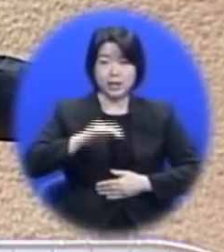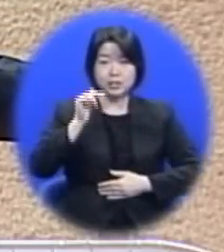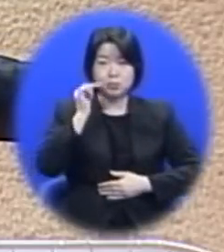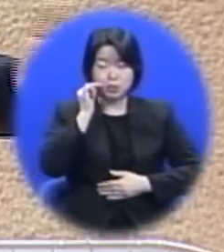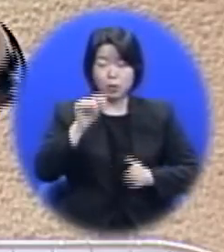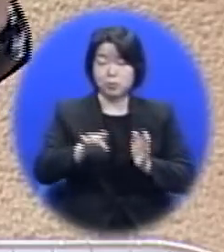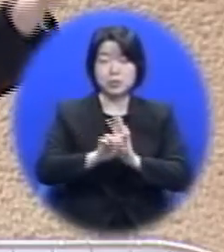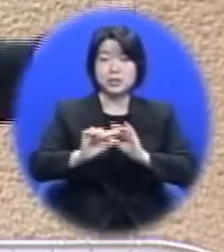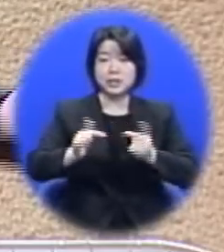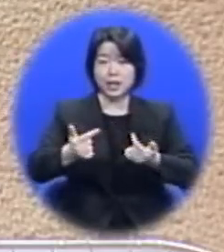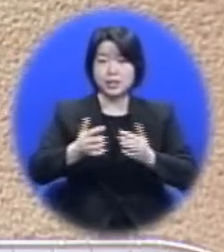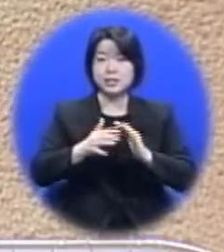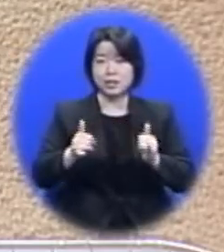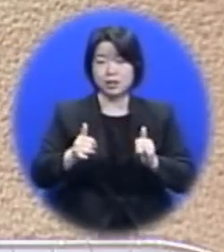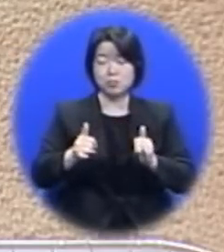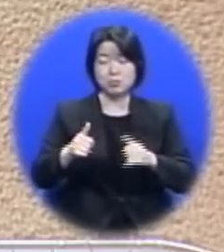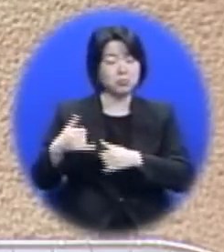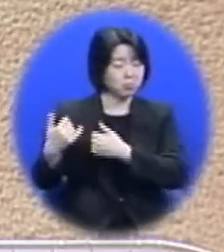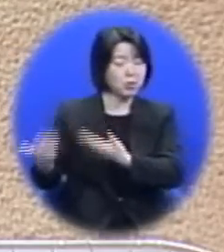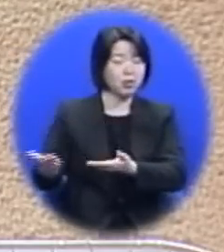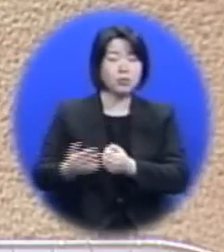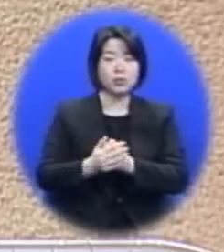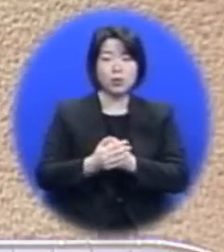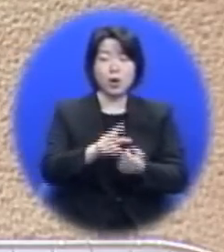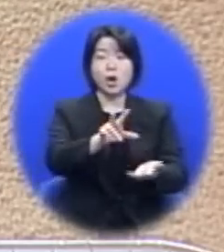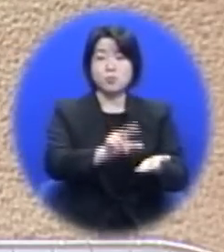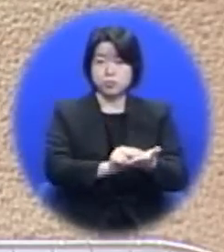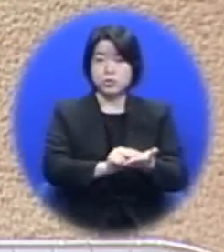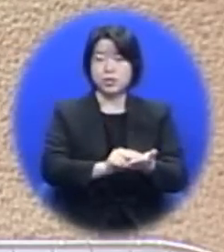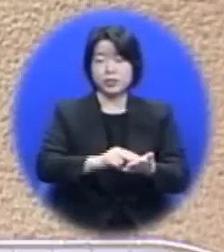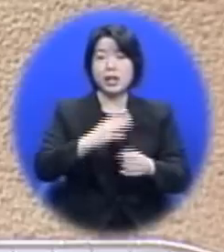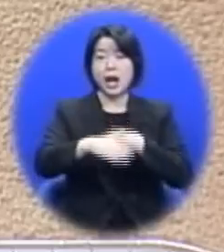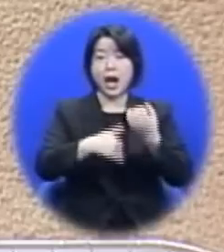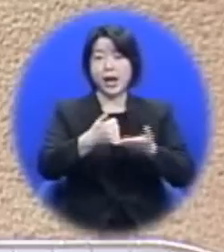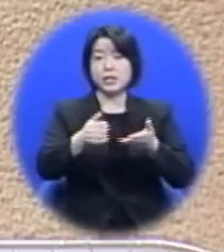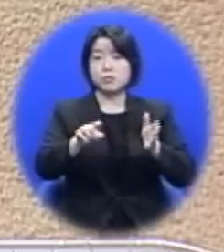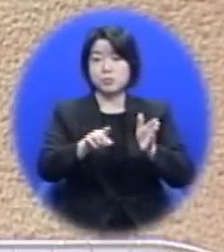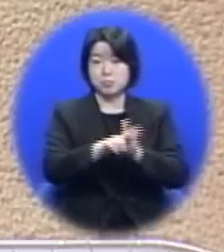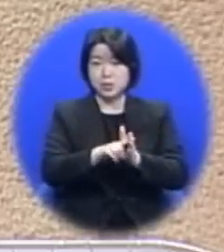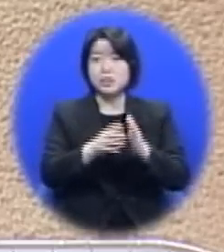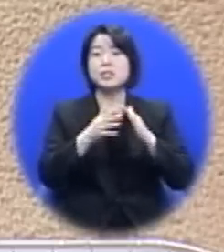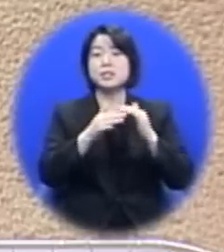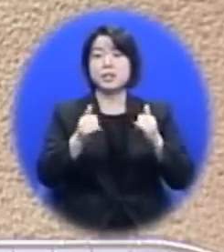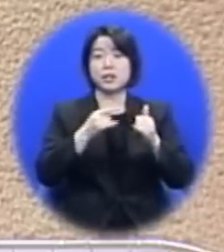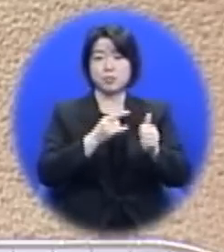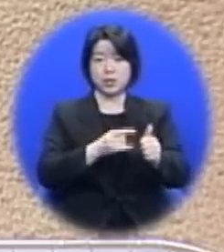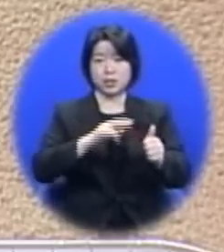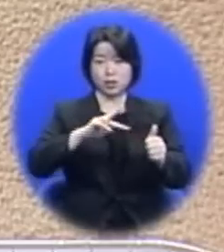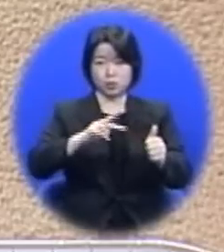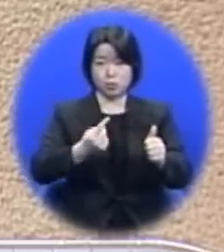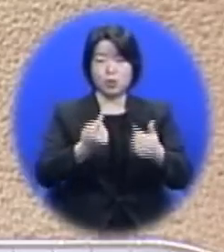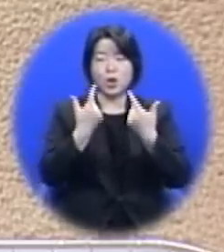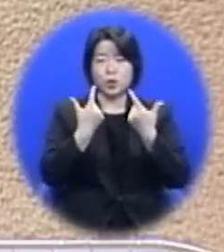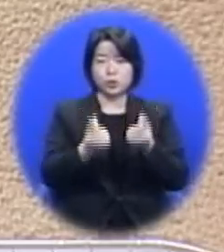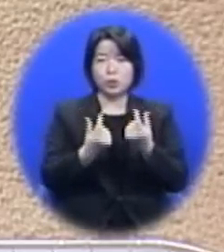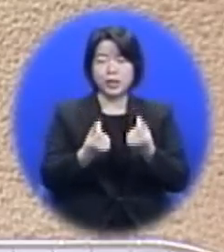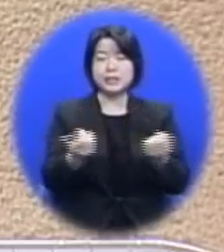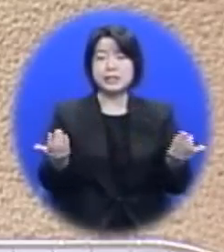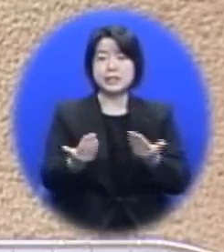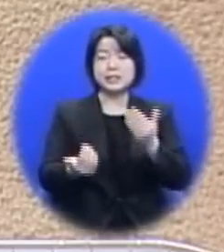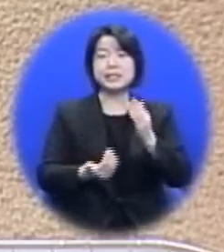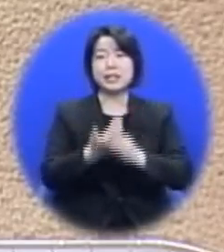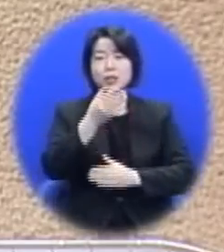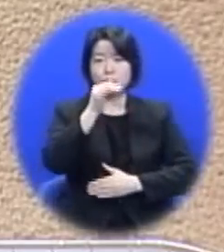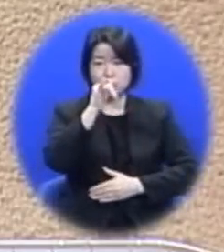사람들은 뭐 그렇다 하더라도 문제는 하나님을 믿는 사람들에게도 똑같은 일이 벌어지고